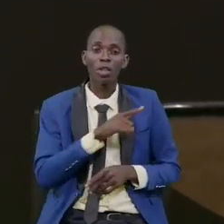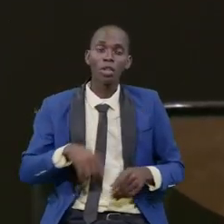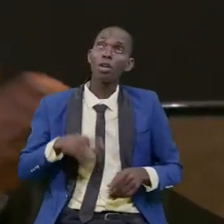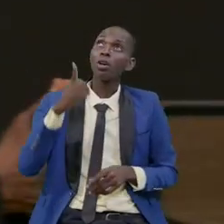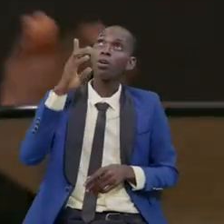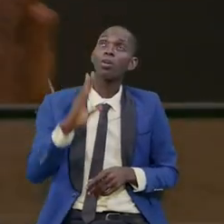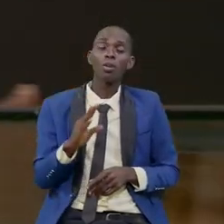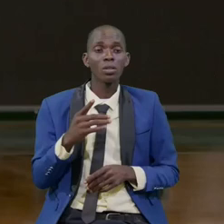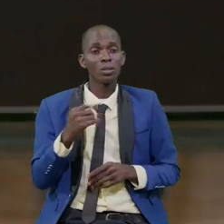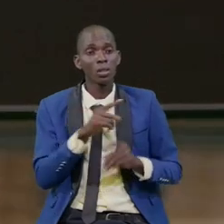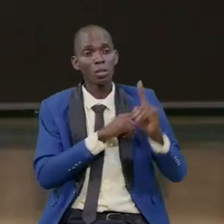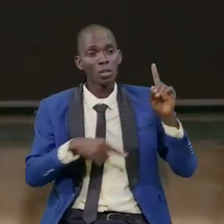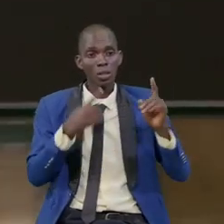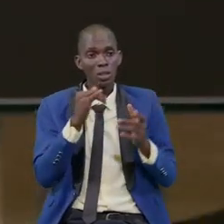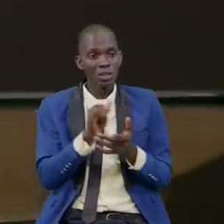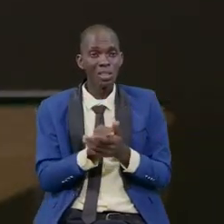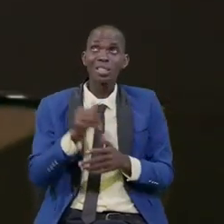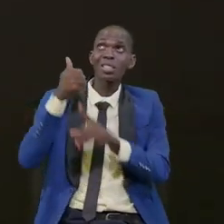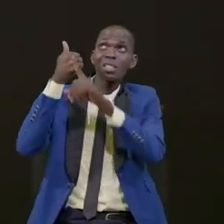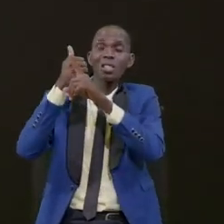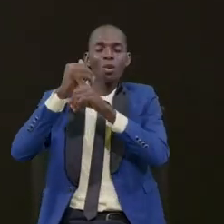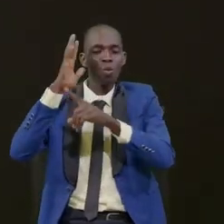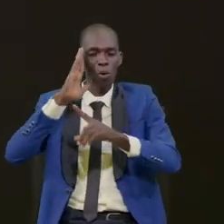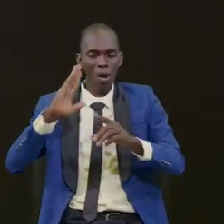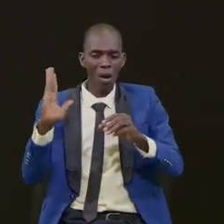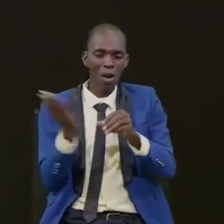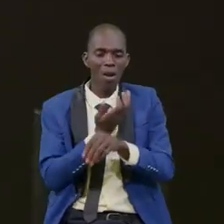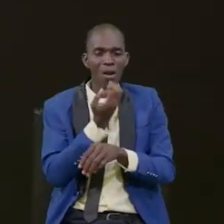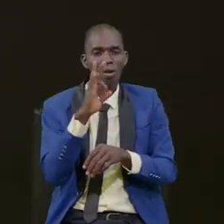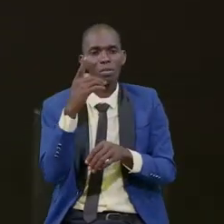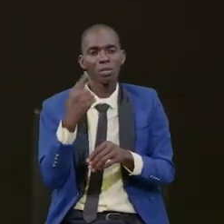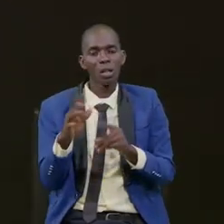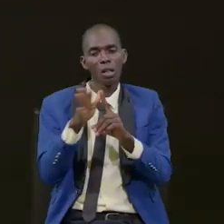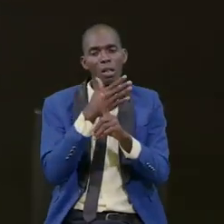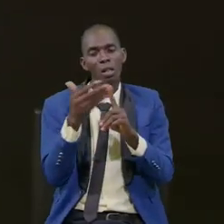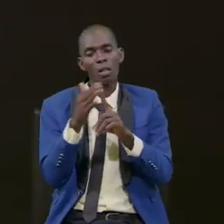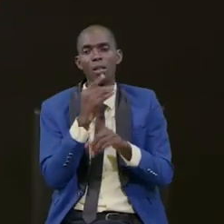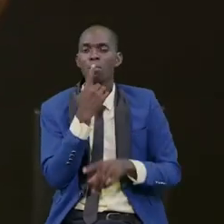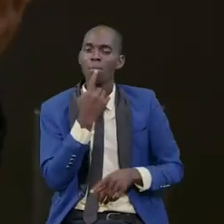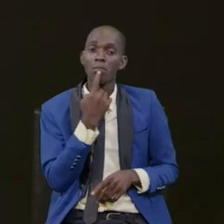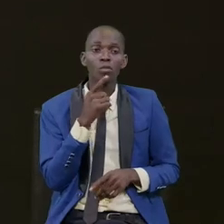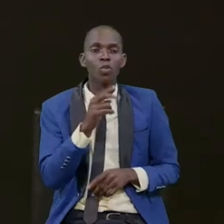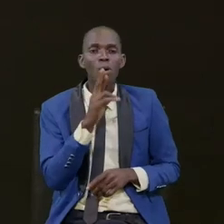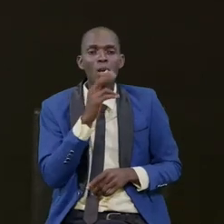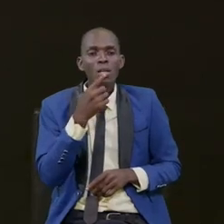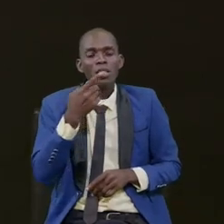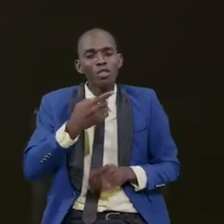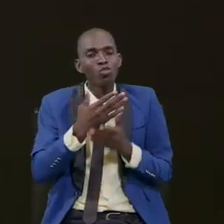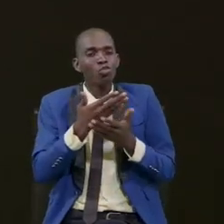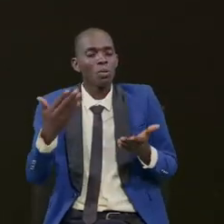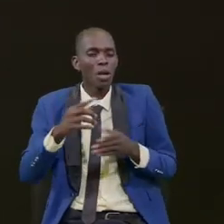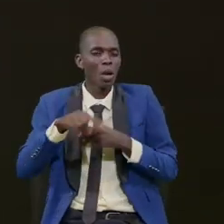dit, il dit, que l'Éternel extermine toutes les lèvres flatteuses. Tu dis quelque chose au sujet de